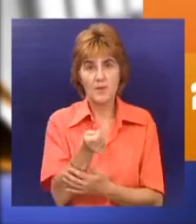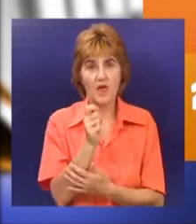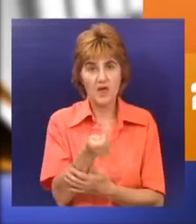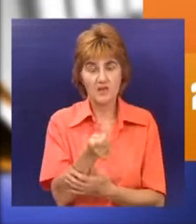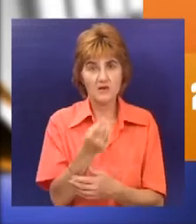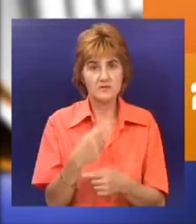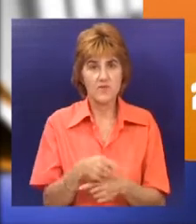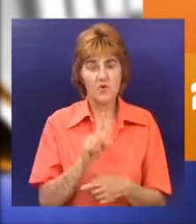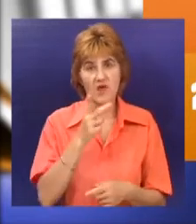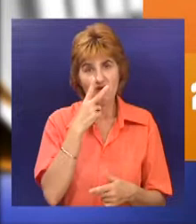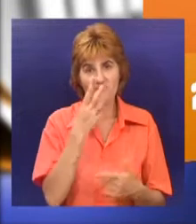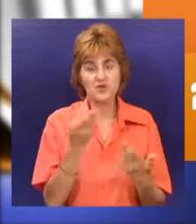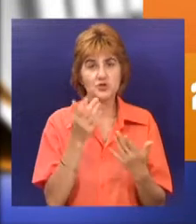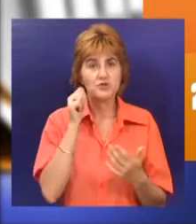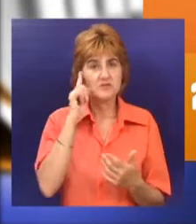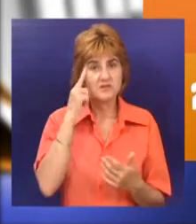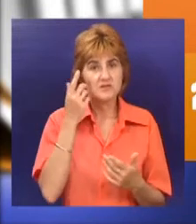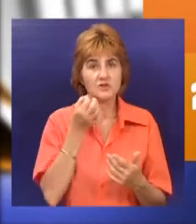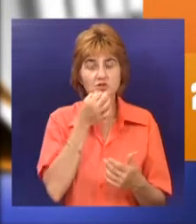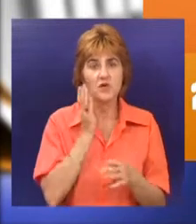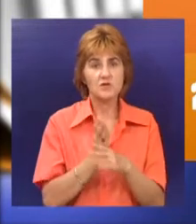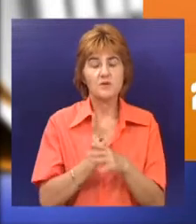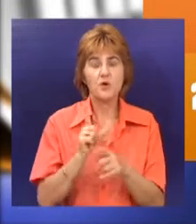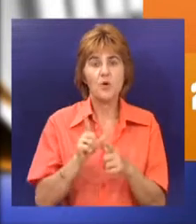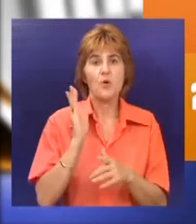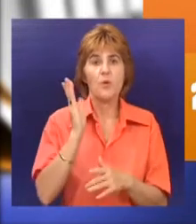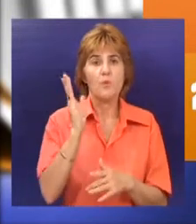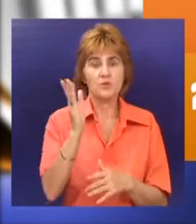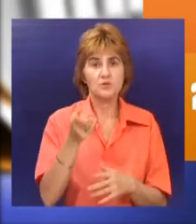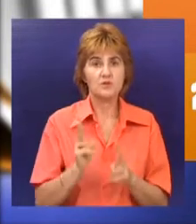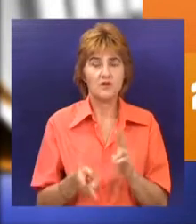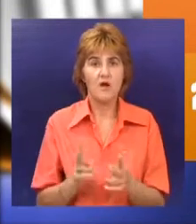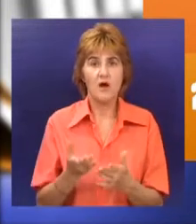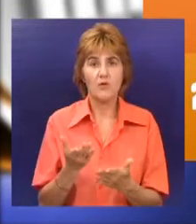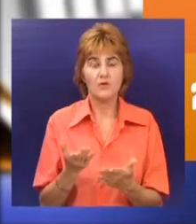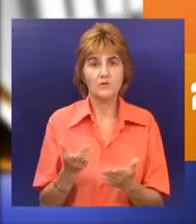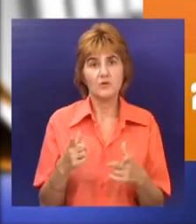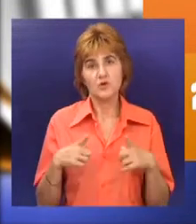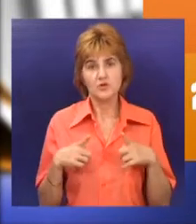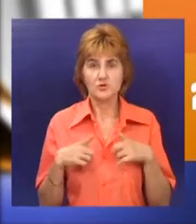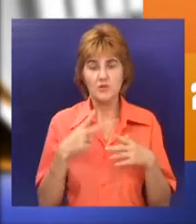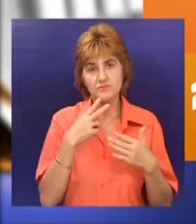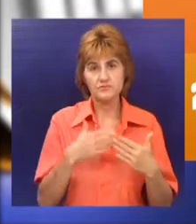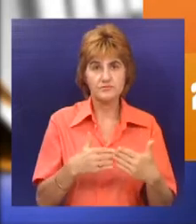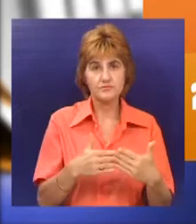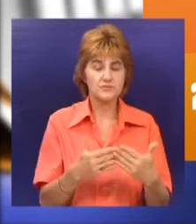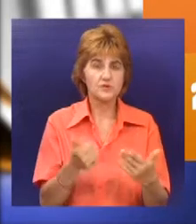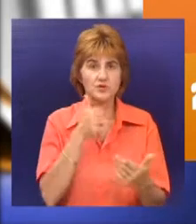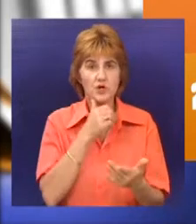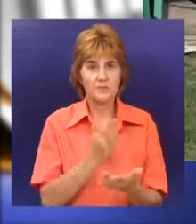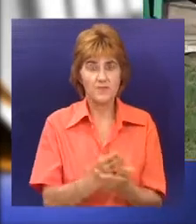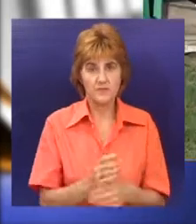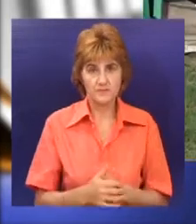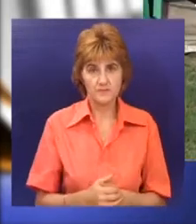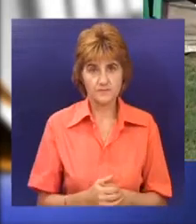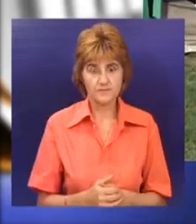ili jednostavno u ovom momentu još ne vide sebe na tom tržištu i kažem nekako se stiče utisak da se čeka da ta intervencija